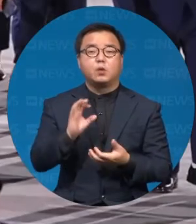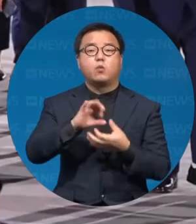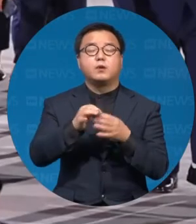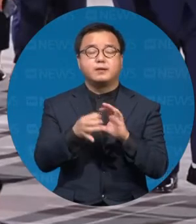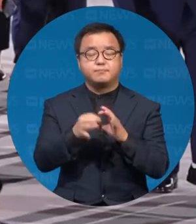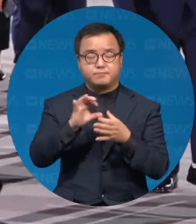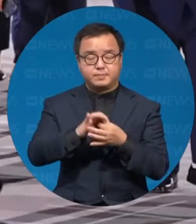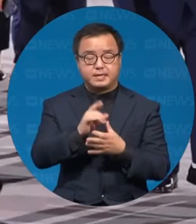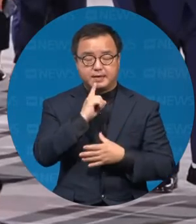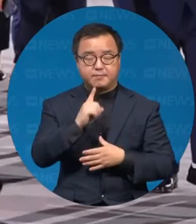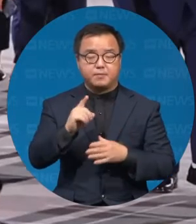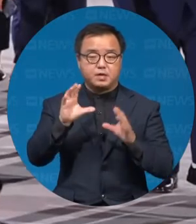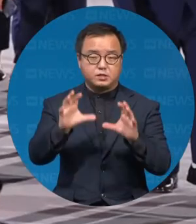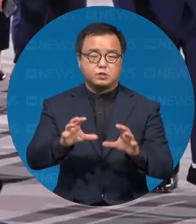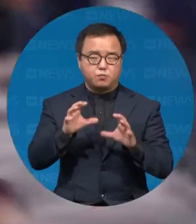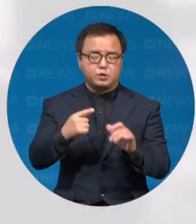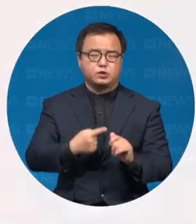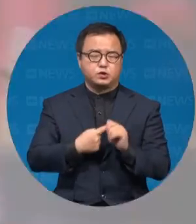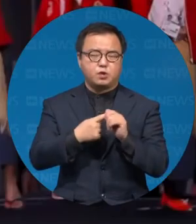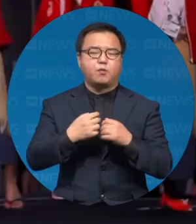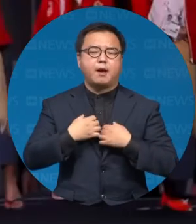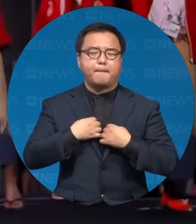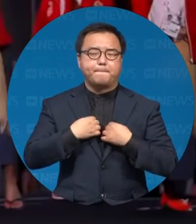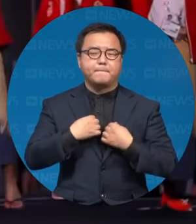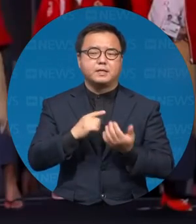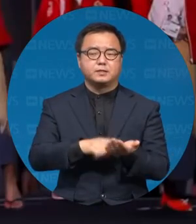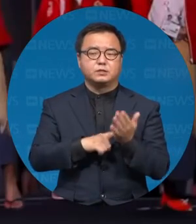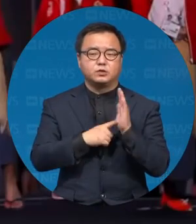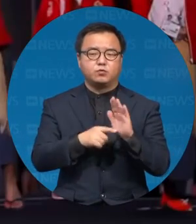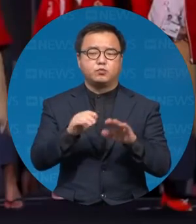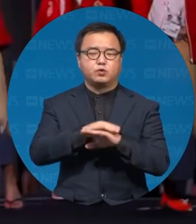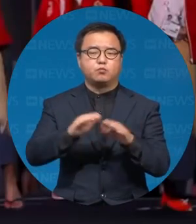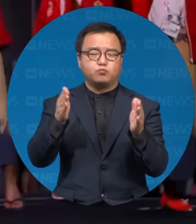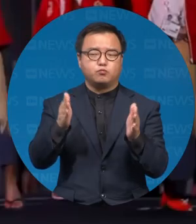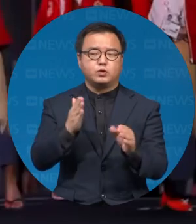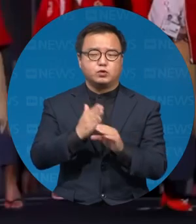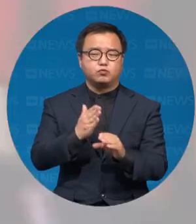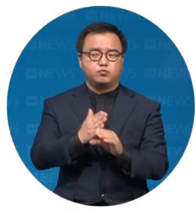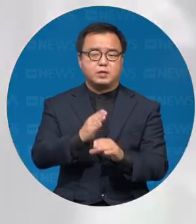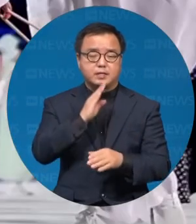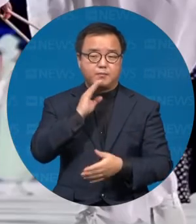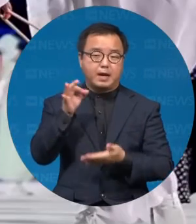올림픽이라는 지상 최대 패션쇼 무대. 이 패션쇼에서 진가를